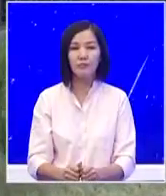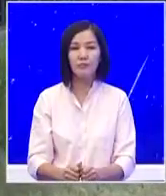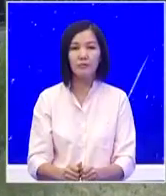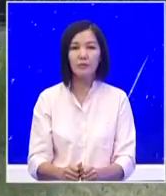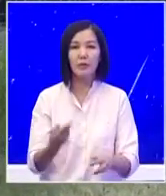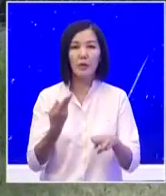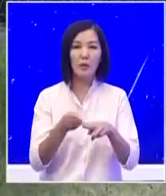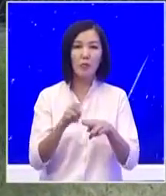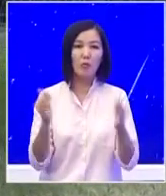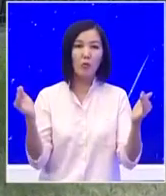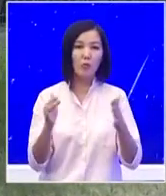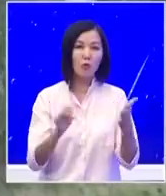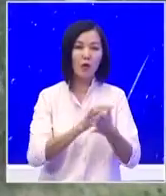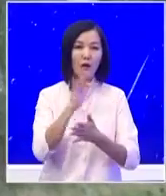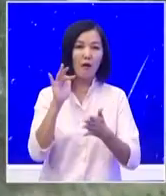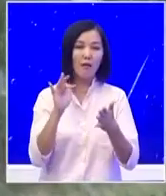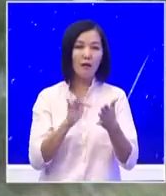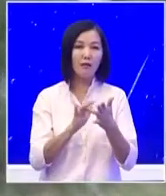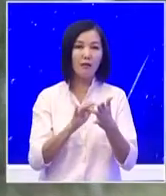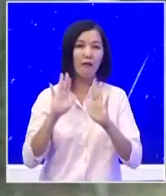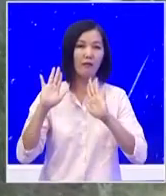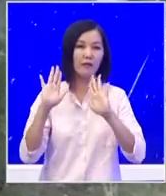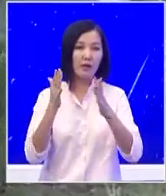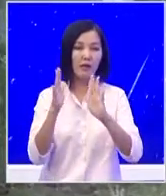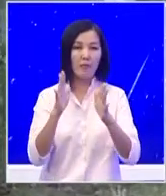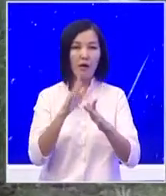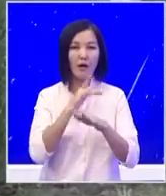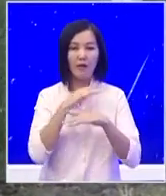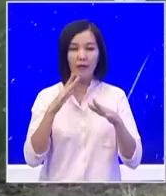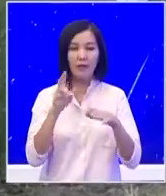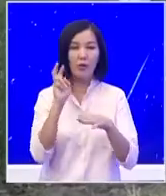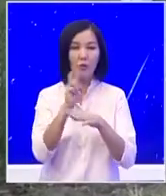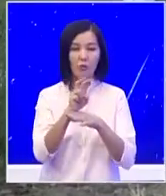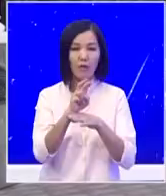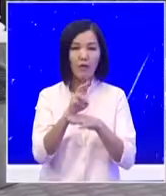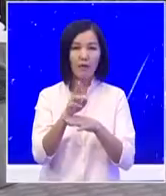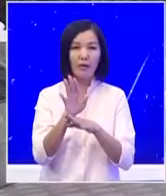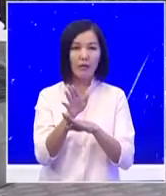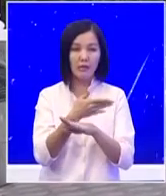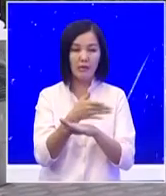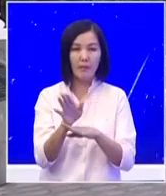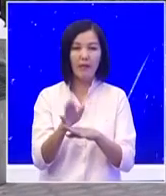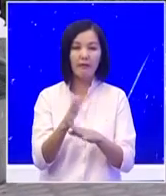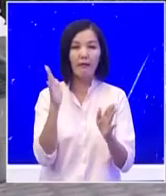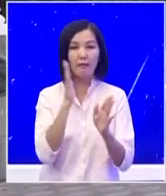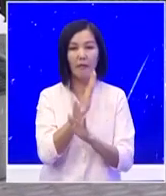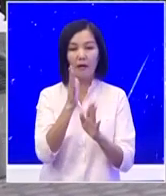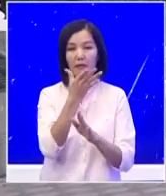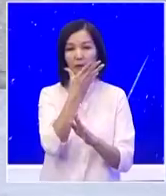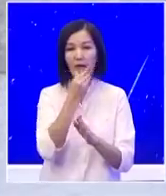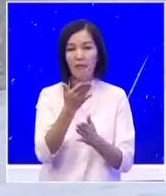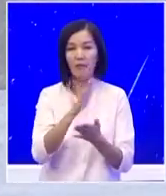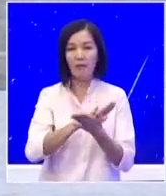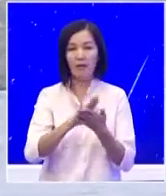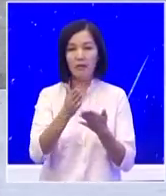Бұл Мұнықаланың Қораөзені жағалауындағы саябақ. Көпшілік көптеп келеді. Жанға жайлы. Саф ауасы, тамылжыған табиғаты бар. Сондықтан